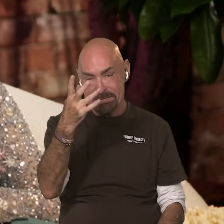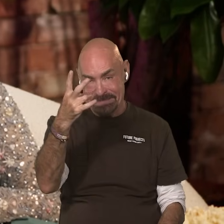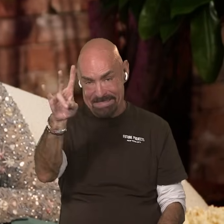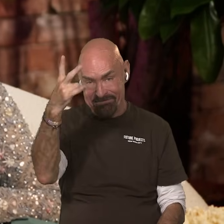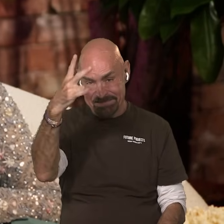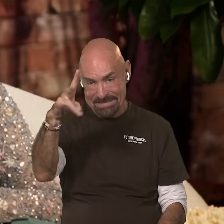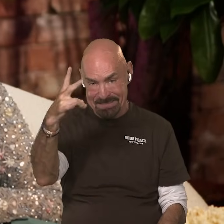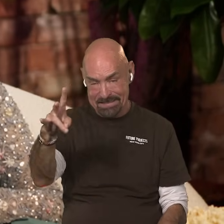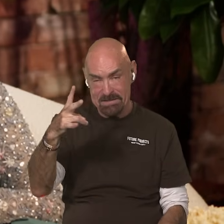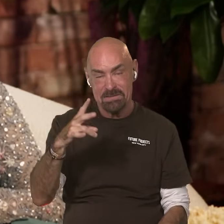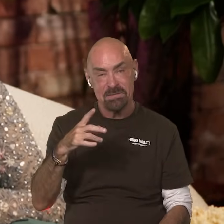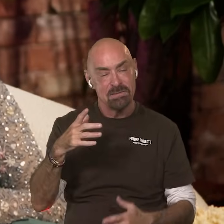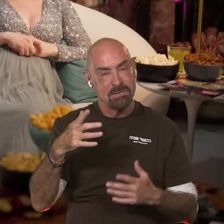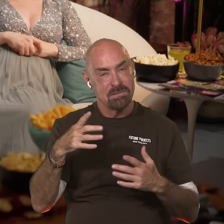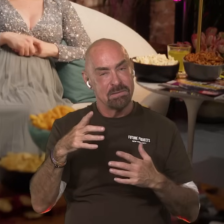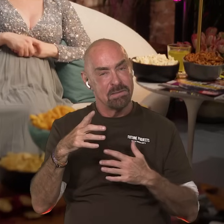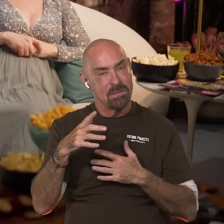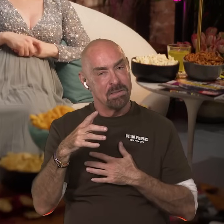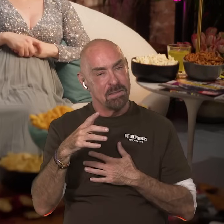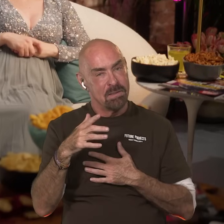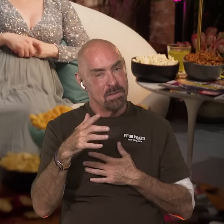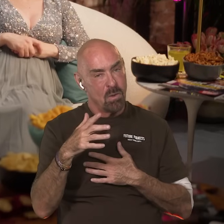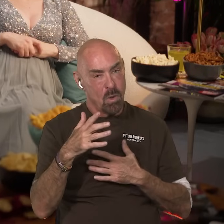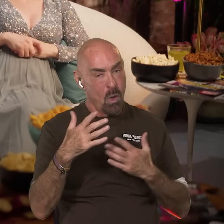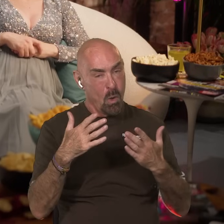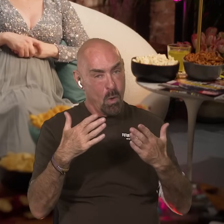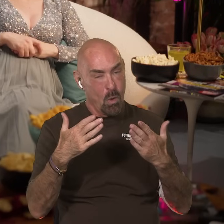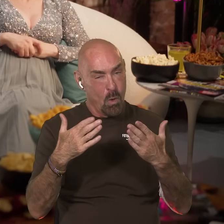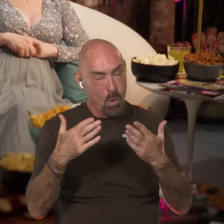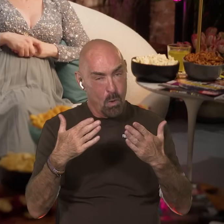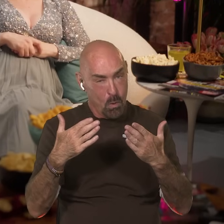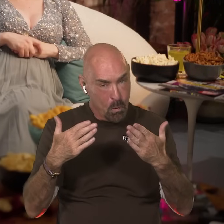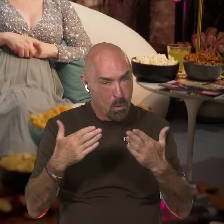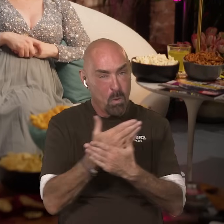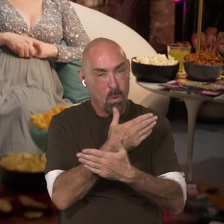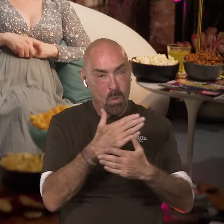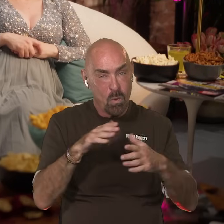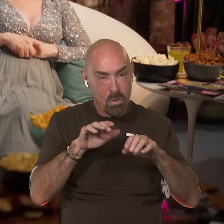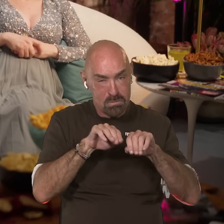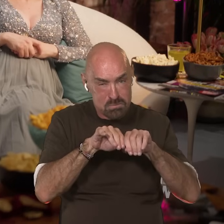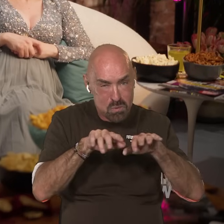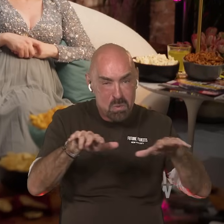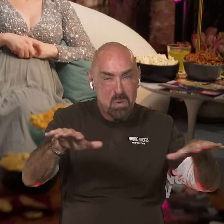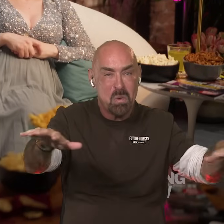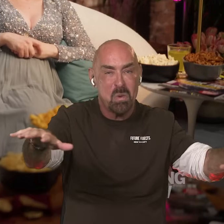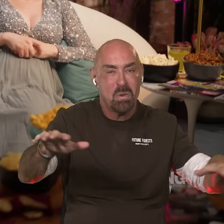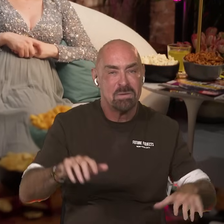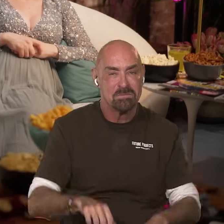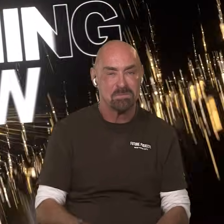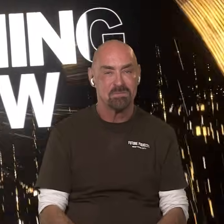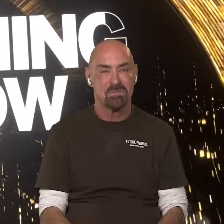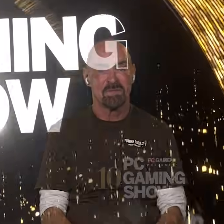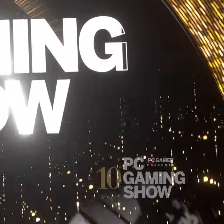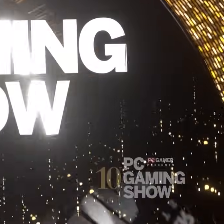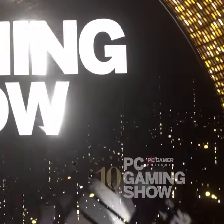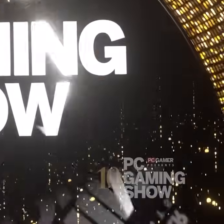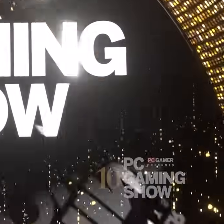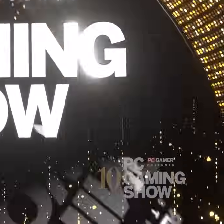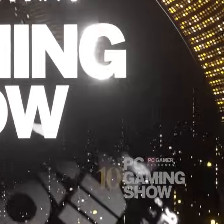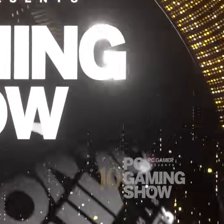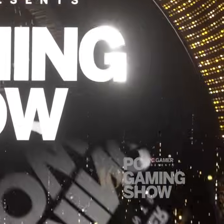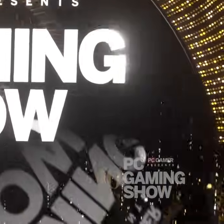heralded 1.0 release. Here's a look at what's coming when the granddaddy of extraction shooters goes gold.